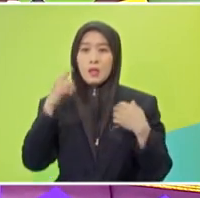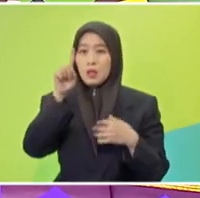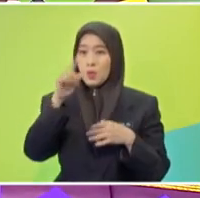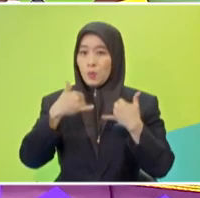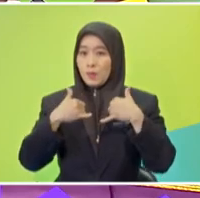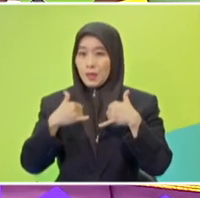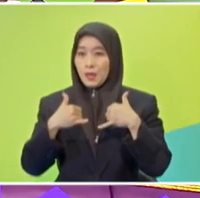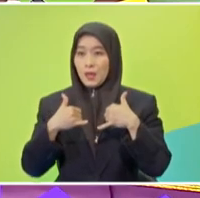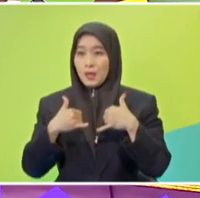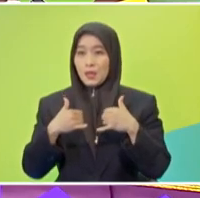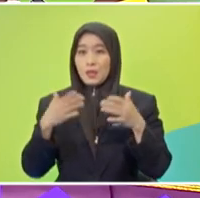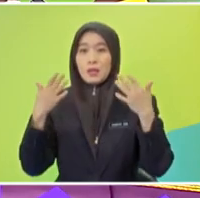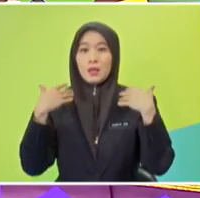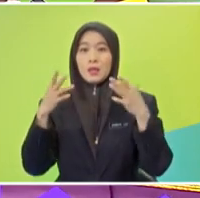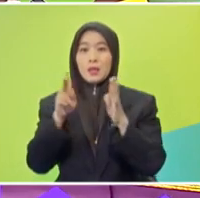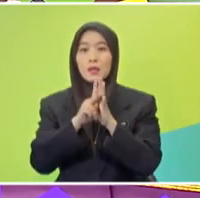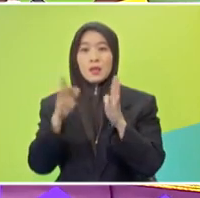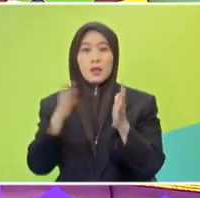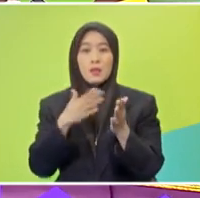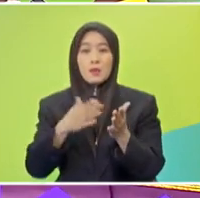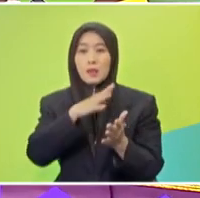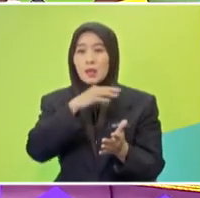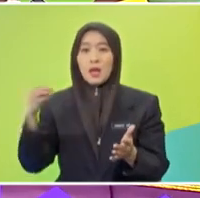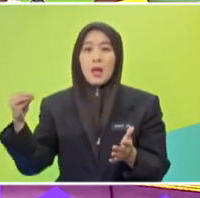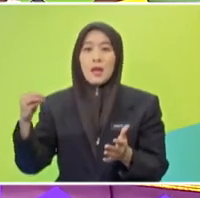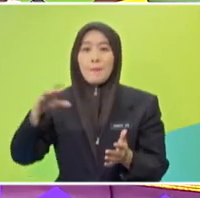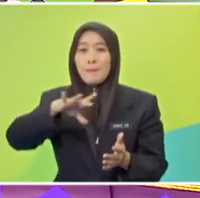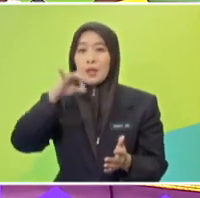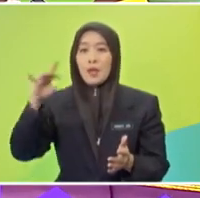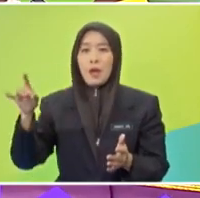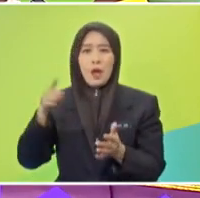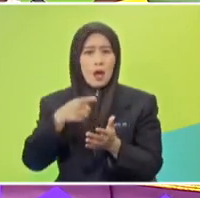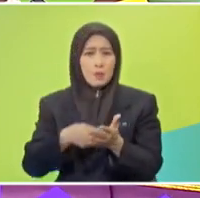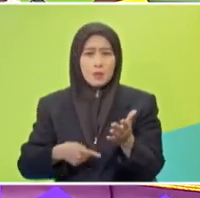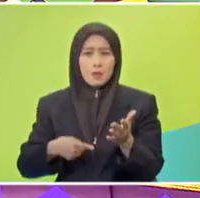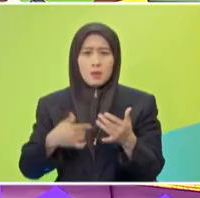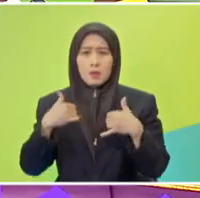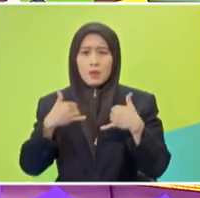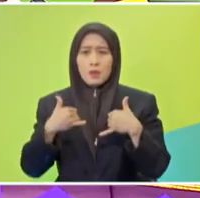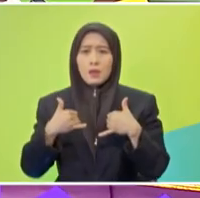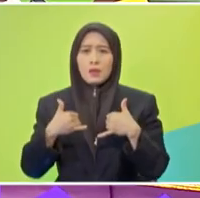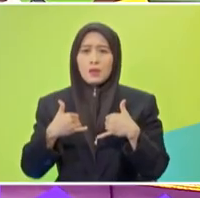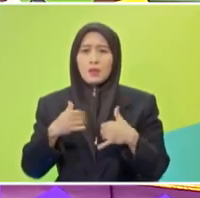ke kipas dan pilih apem game tuh permainan Apa itu